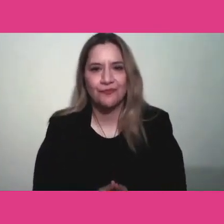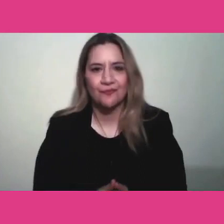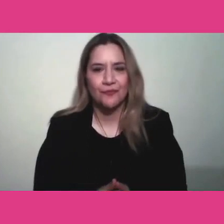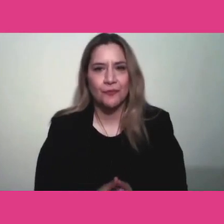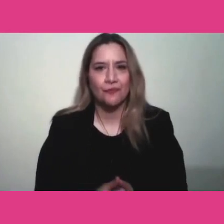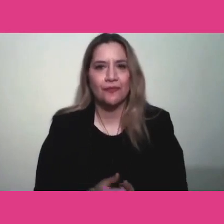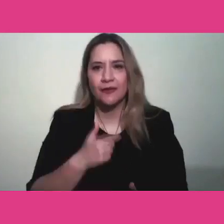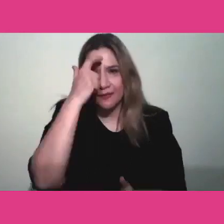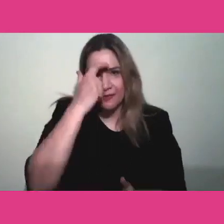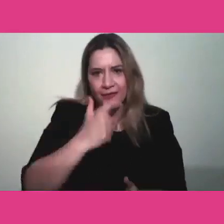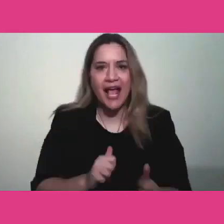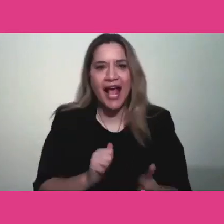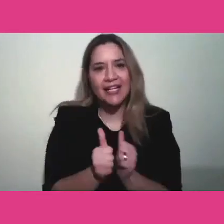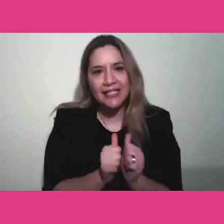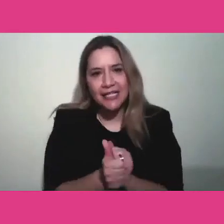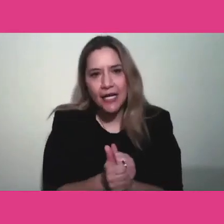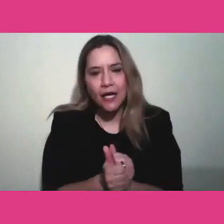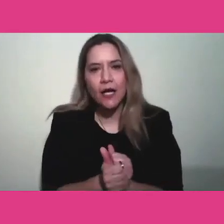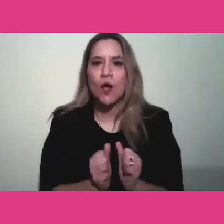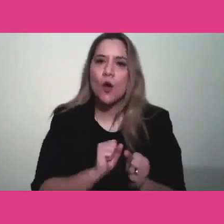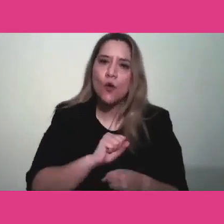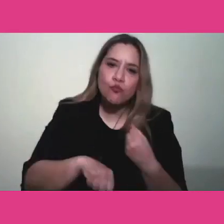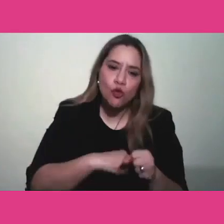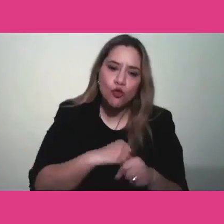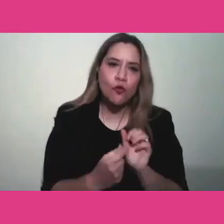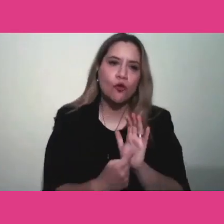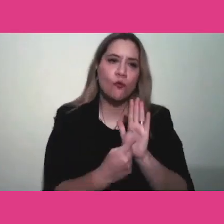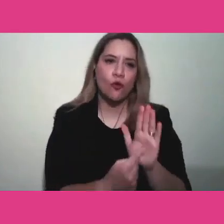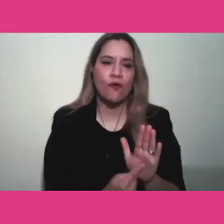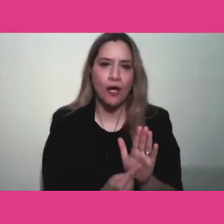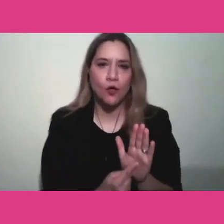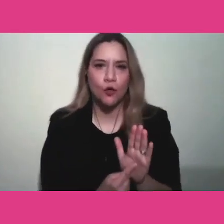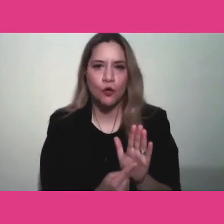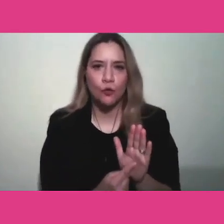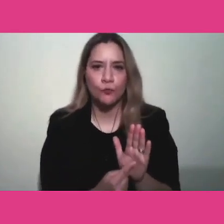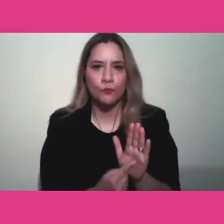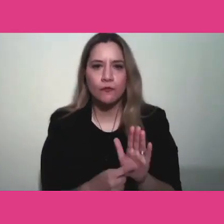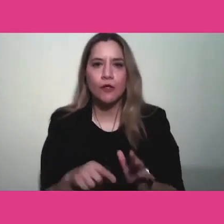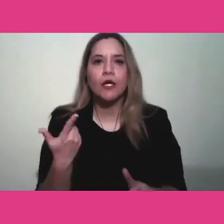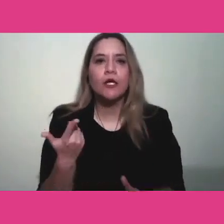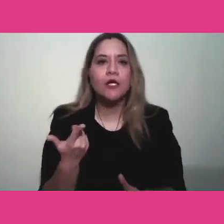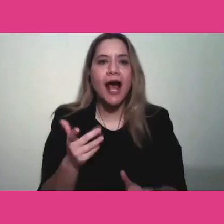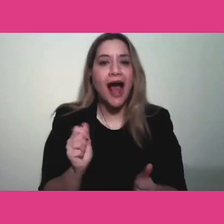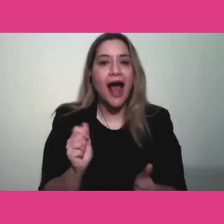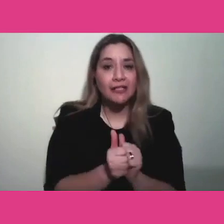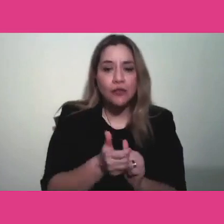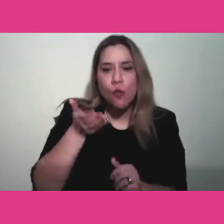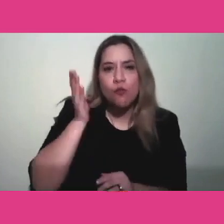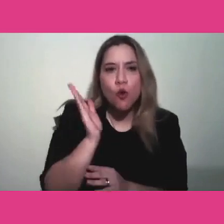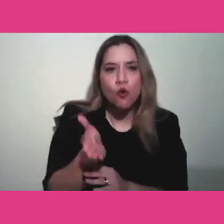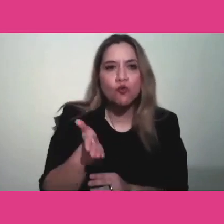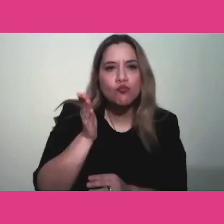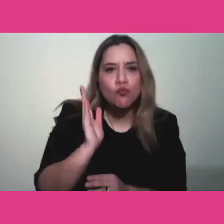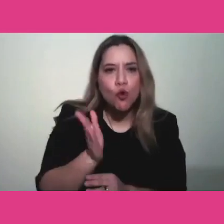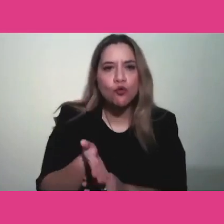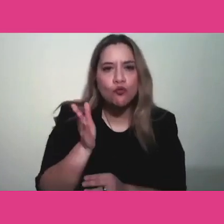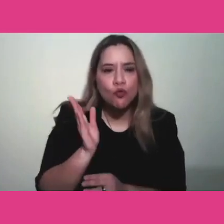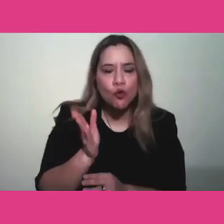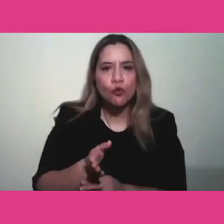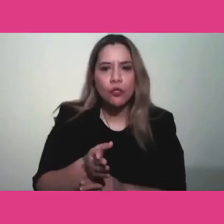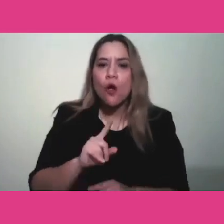Εγώ αθλήτρια είμαι. Προσπαθώ να προβάλλω τα μπορώ που έχουν οι αθλητές, τα μπορώ που έχουν γενικά οι